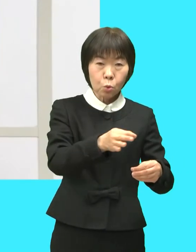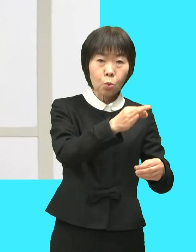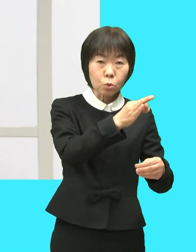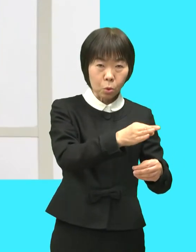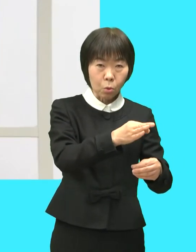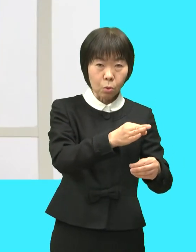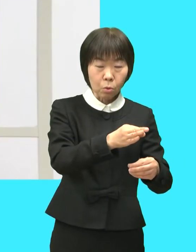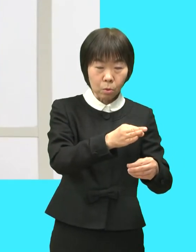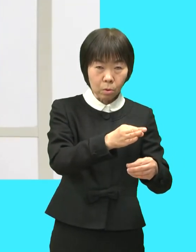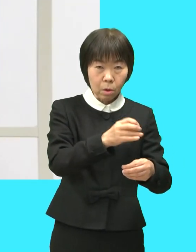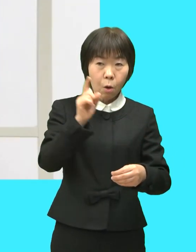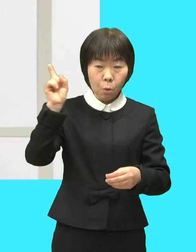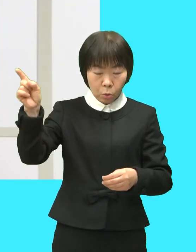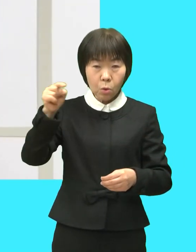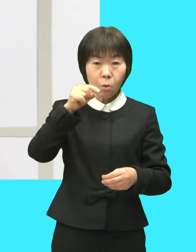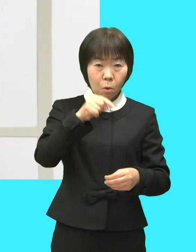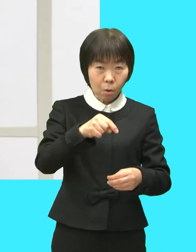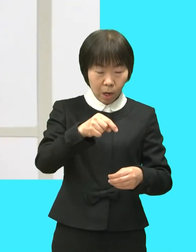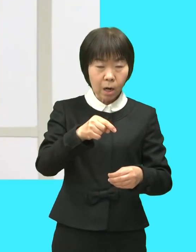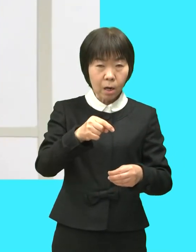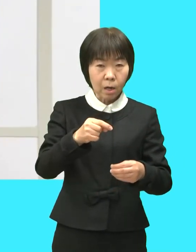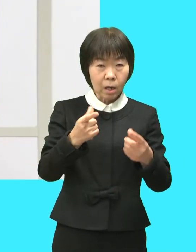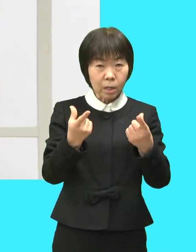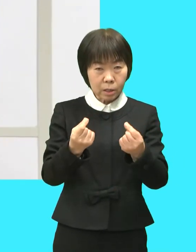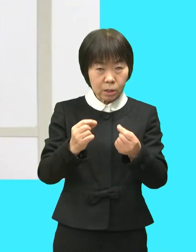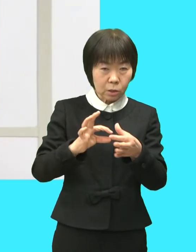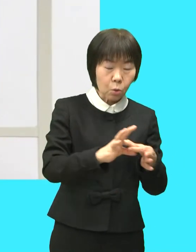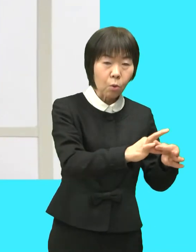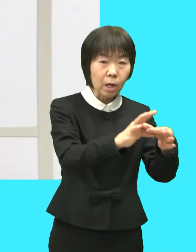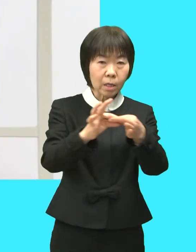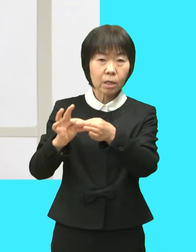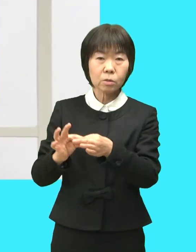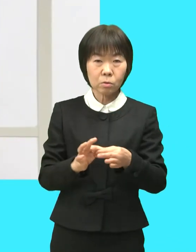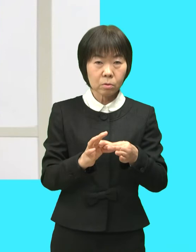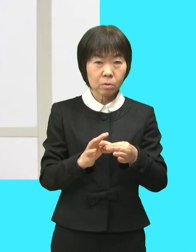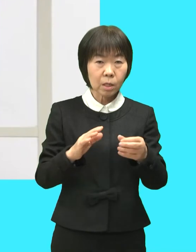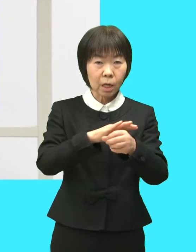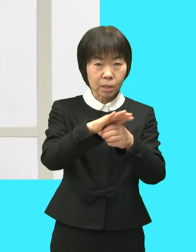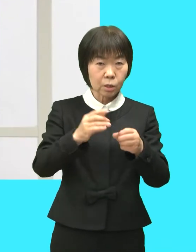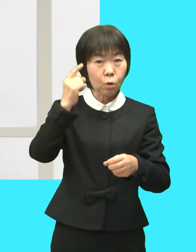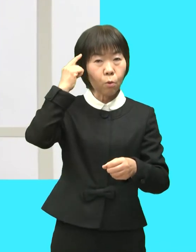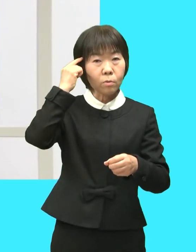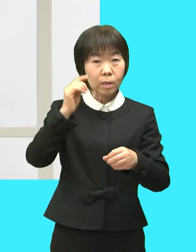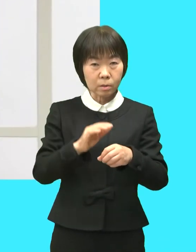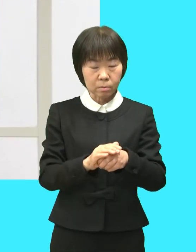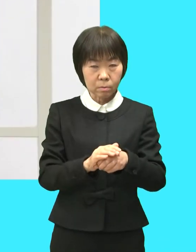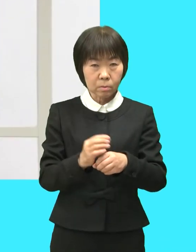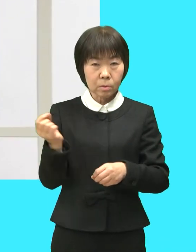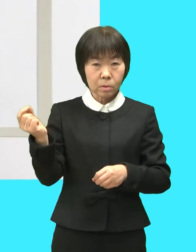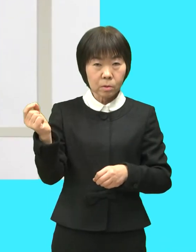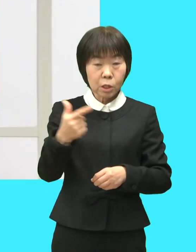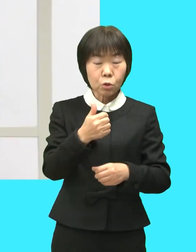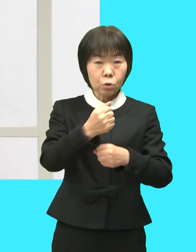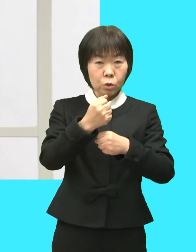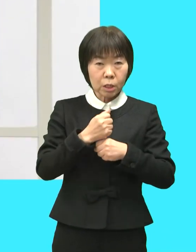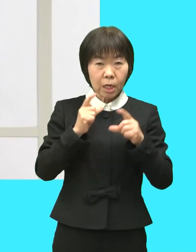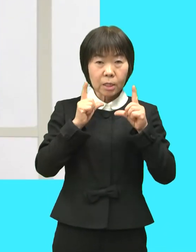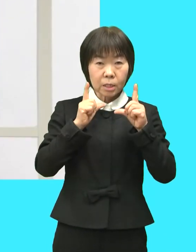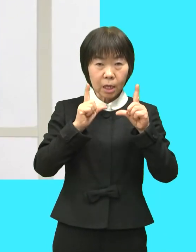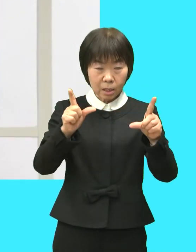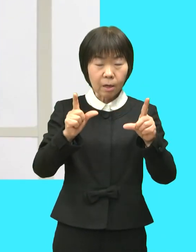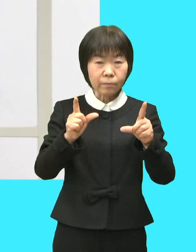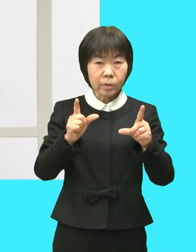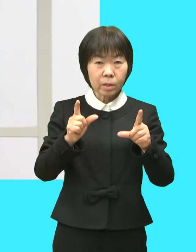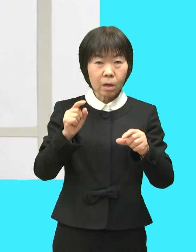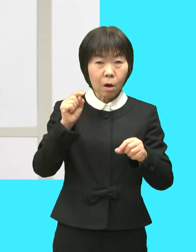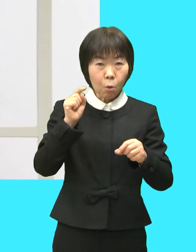ういった地方公共団体がしっかり連携していくことだと思います。緊急事態宣言の発出、これ